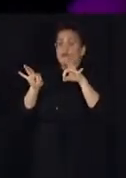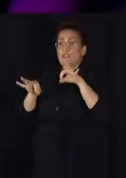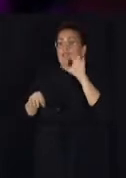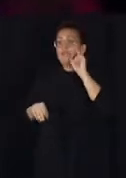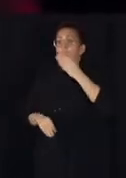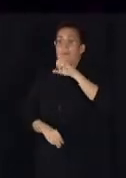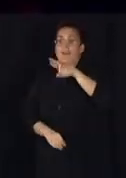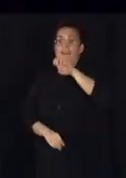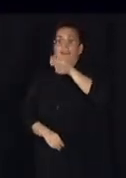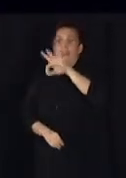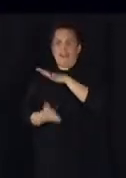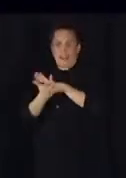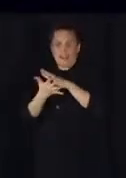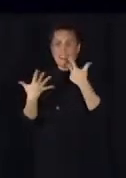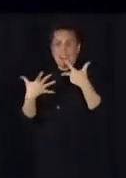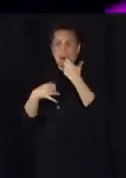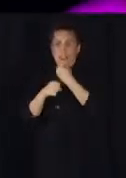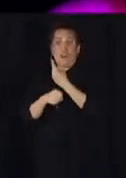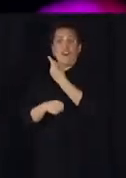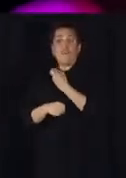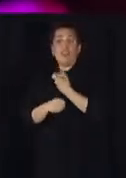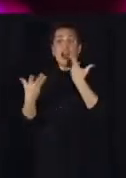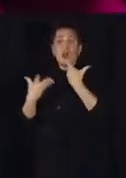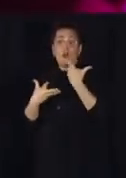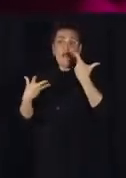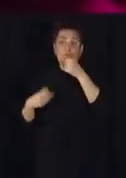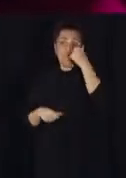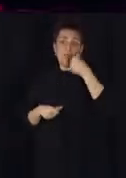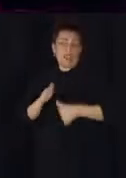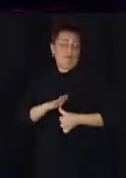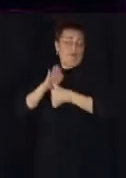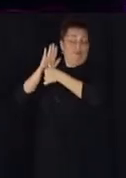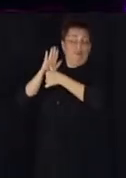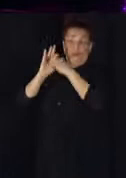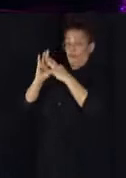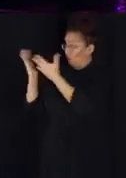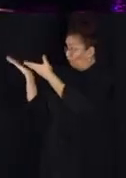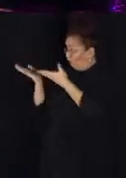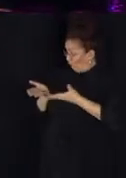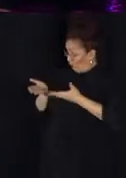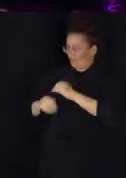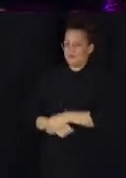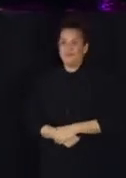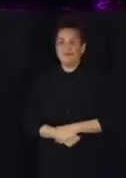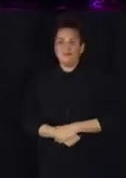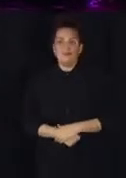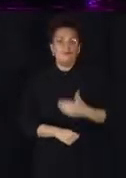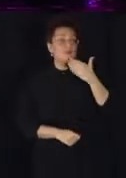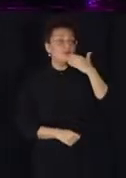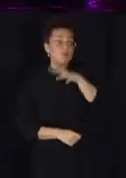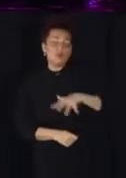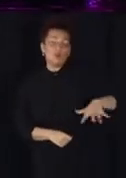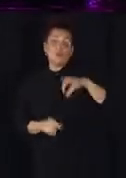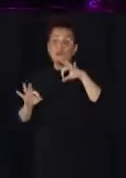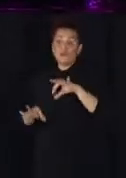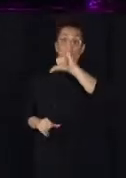vient de Bruxelles. Yuna, c'est à toi. Bonsoir à tous. Comme Solène m'a présenté, je m'appelle